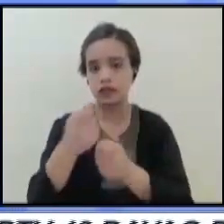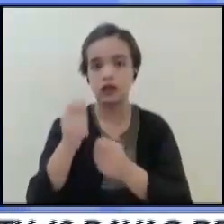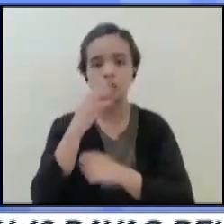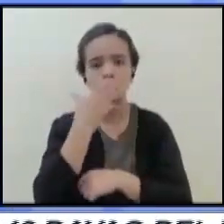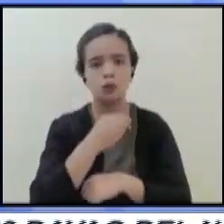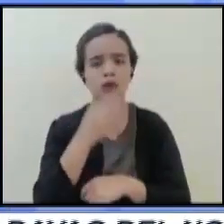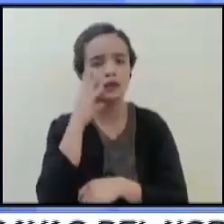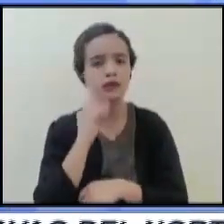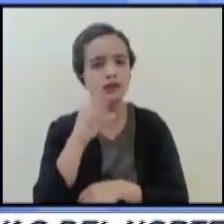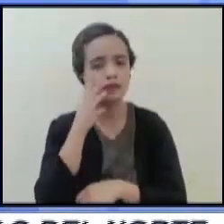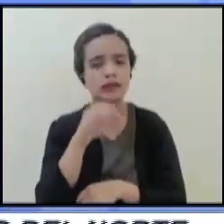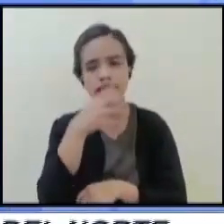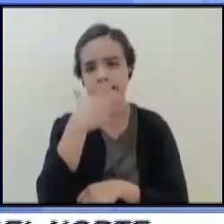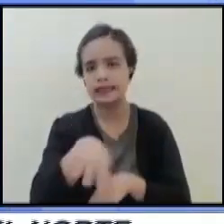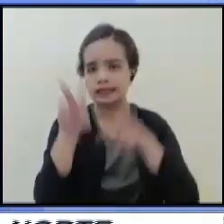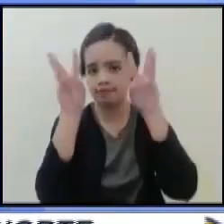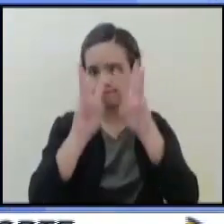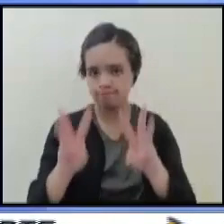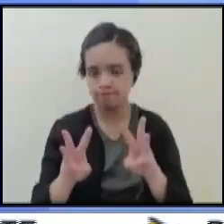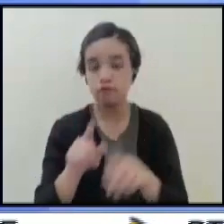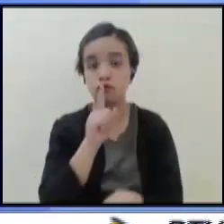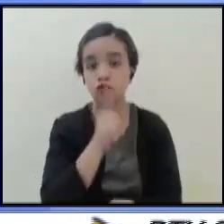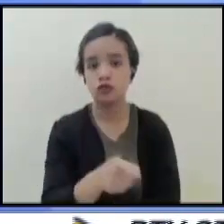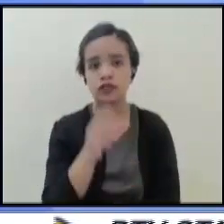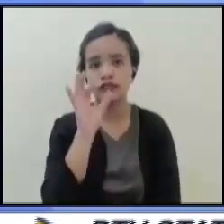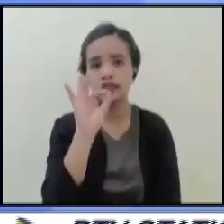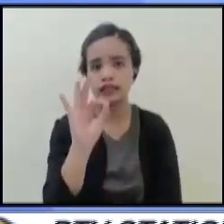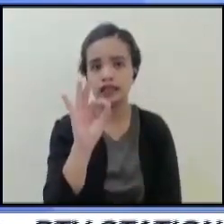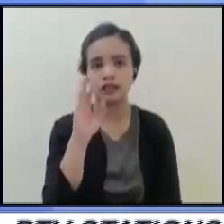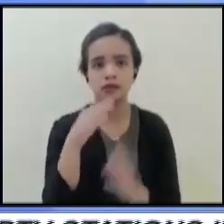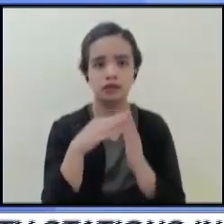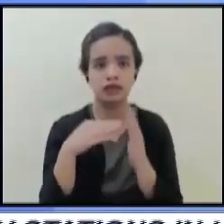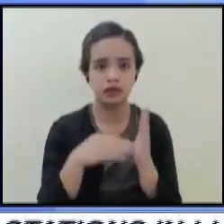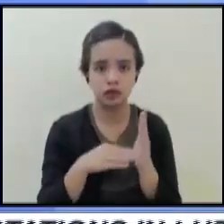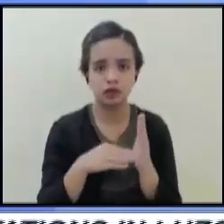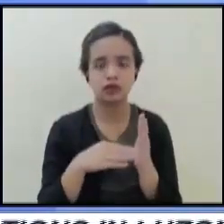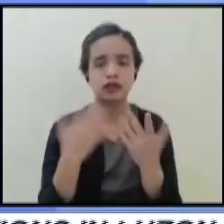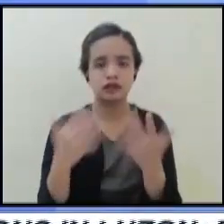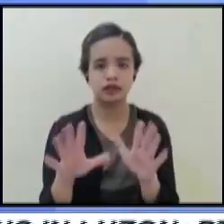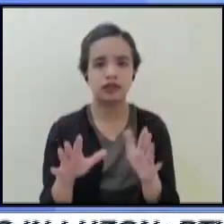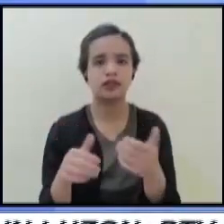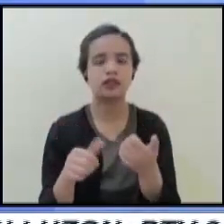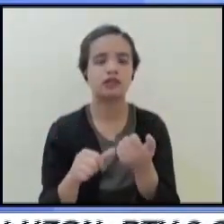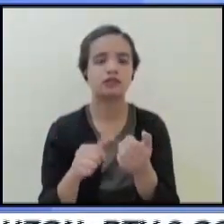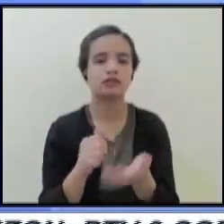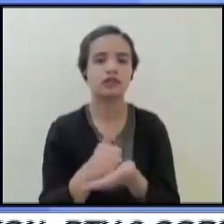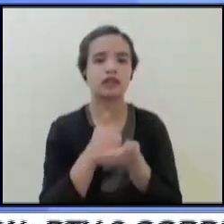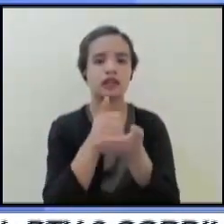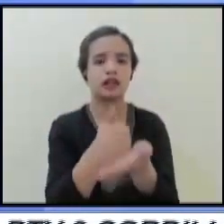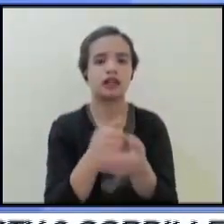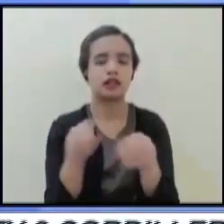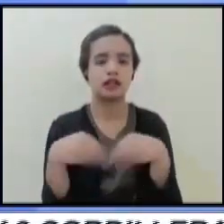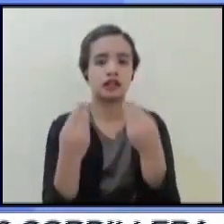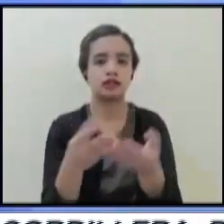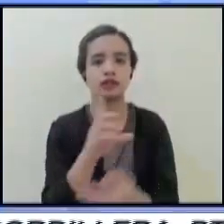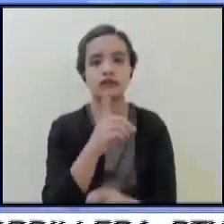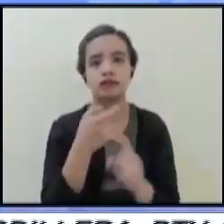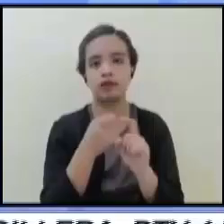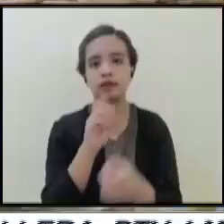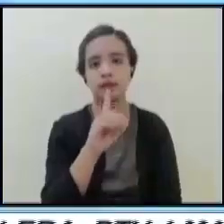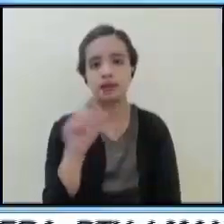Katunayan, umabot na sa 9 bilyong piso ang tulong na naipamahagi ng Department of Agriculture. Si Claisel Pardilla sa